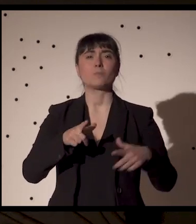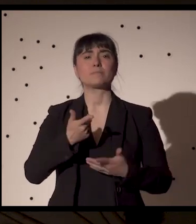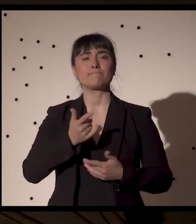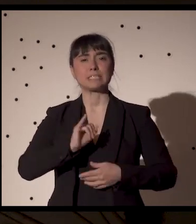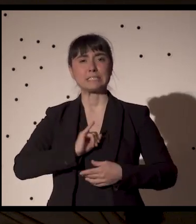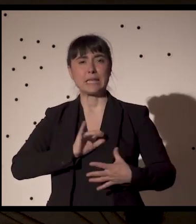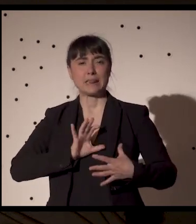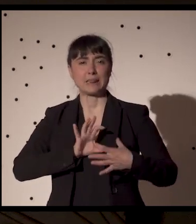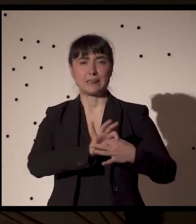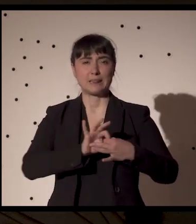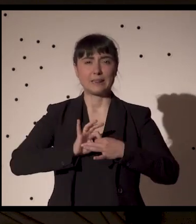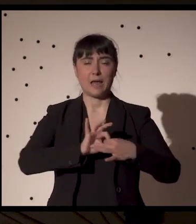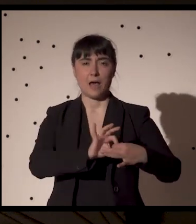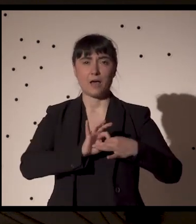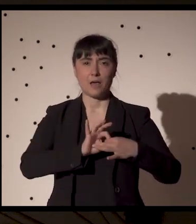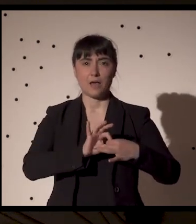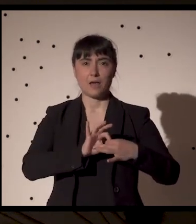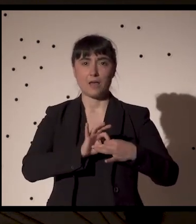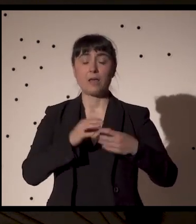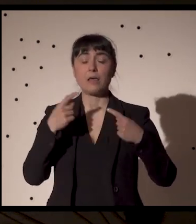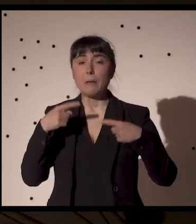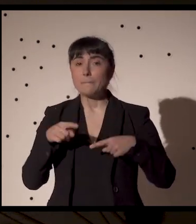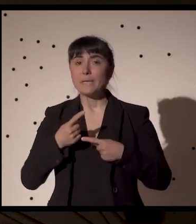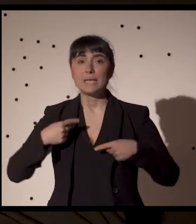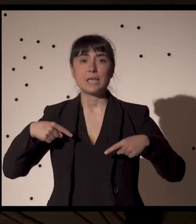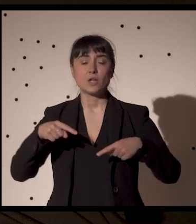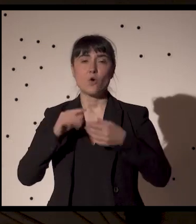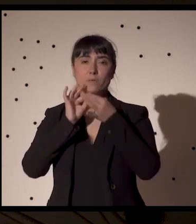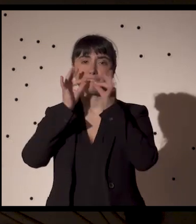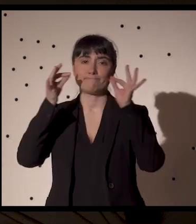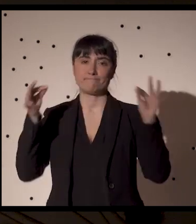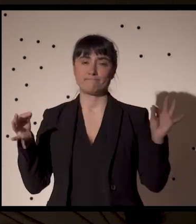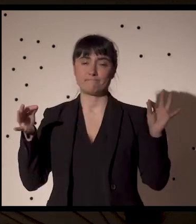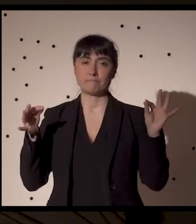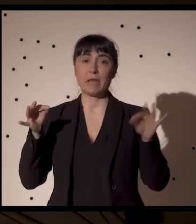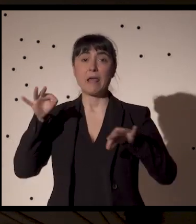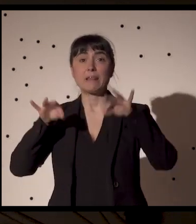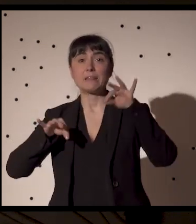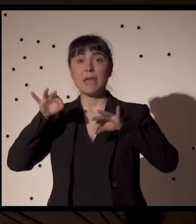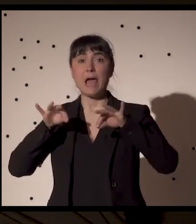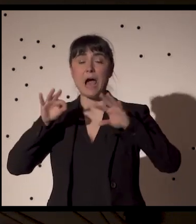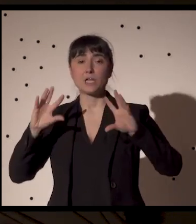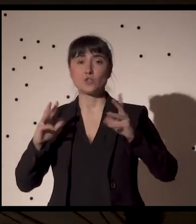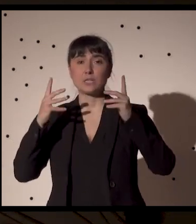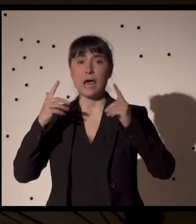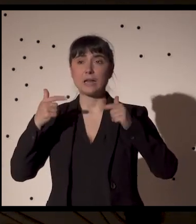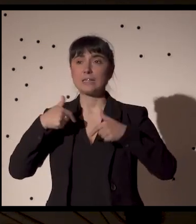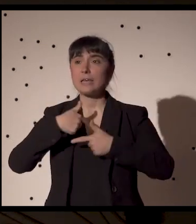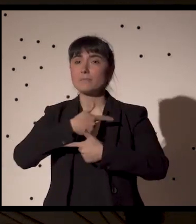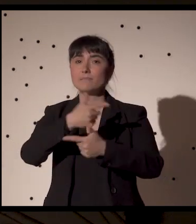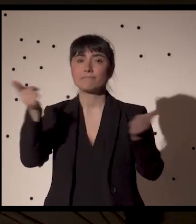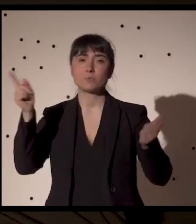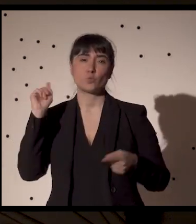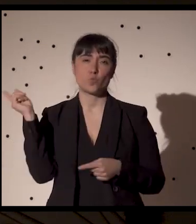tenere fede quello che il motto di questo teatro il teatro d'arte per tutti e quindi la qualità accoppiata la capacità di